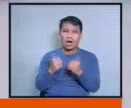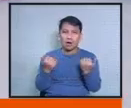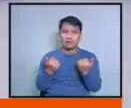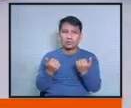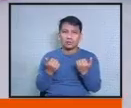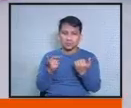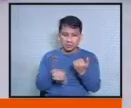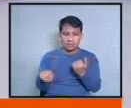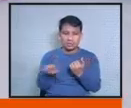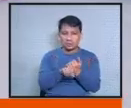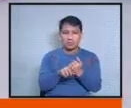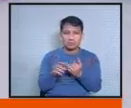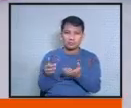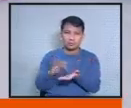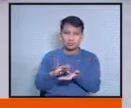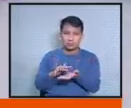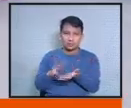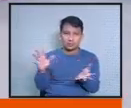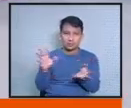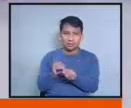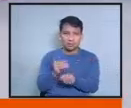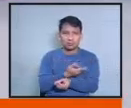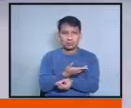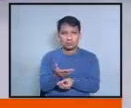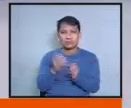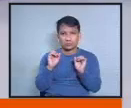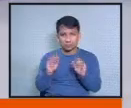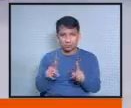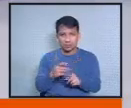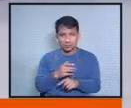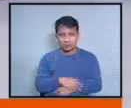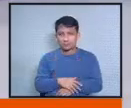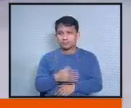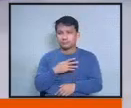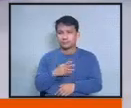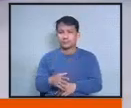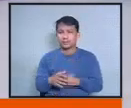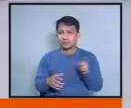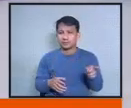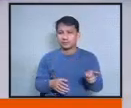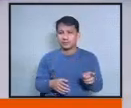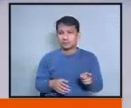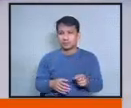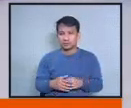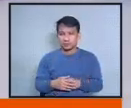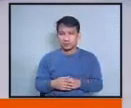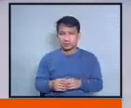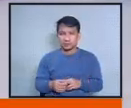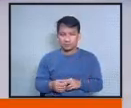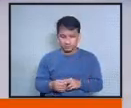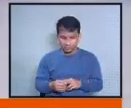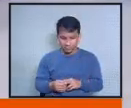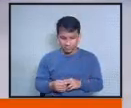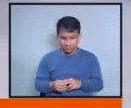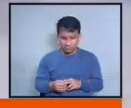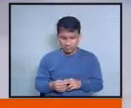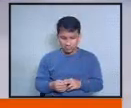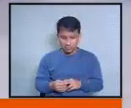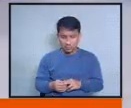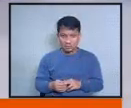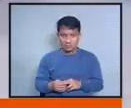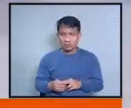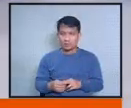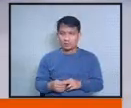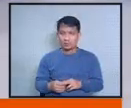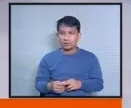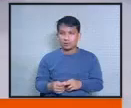po natin makwenta ng maayos yung mga masisingil nyo. Example na lang, ikaw sir, ma'am, magkano? Pero 2013